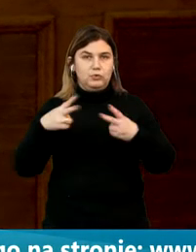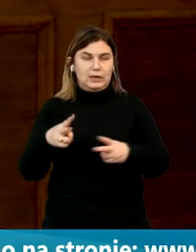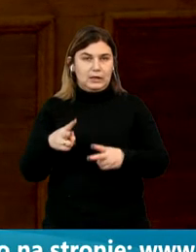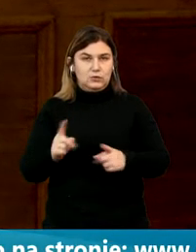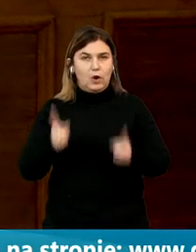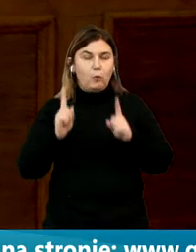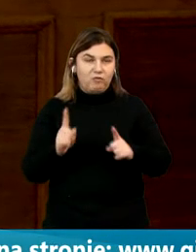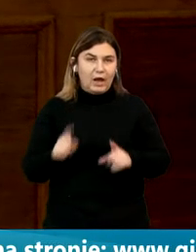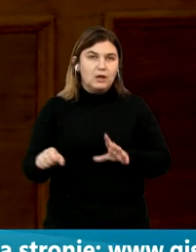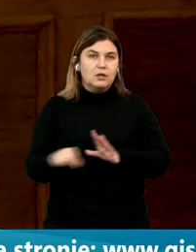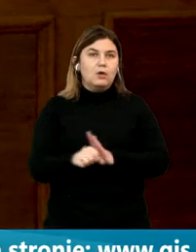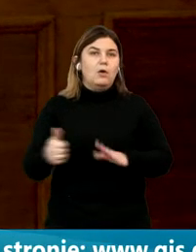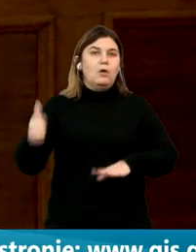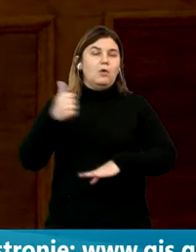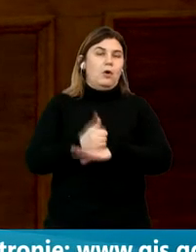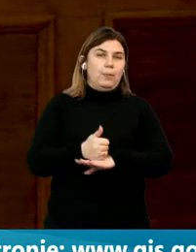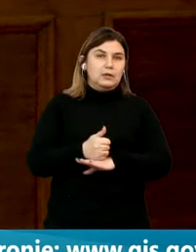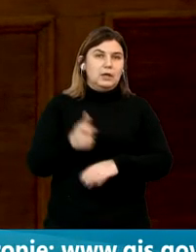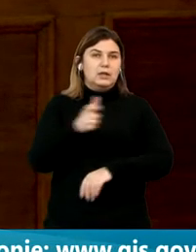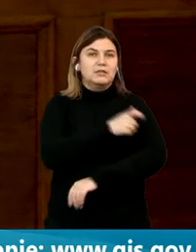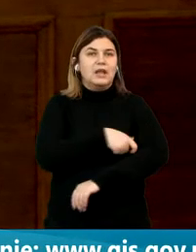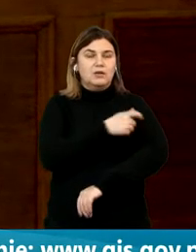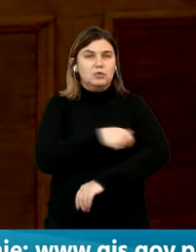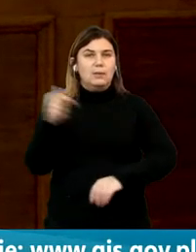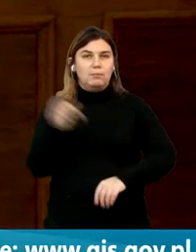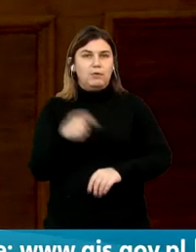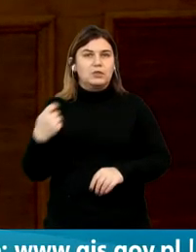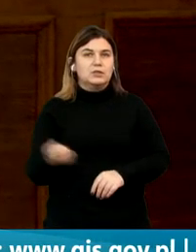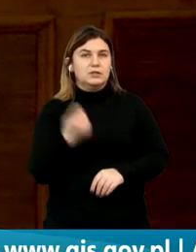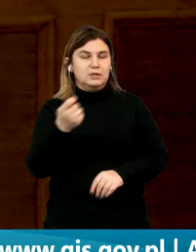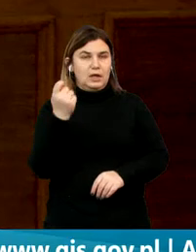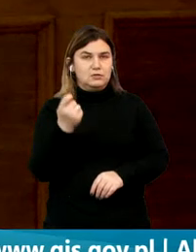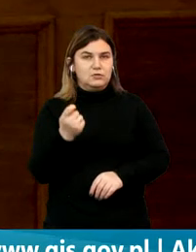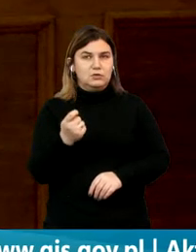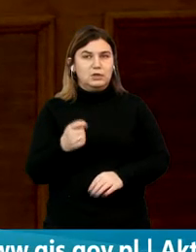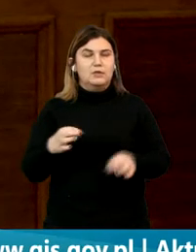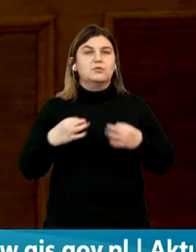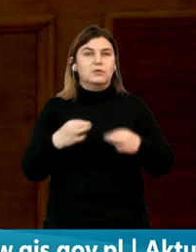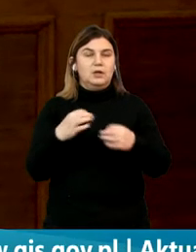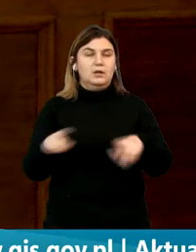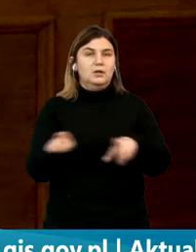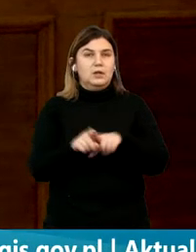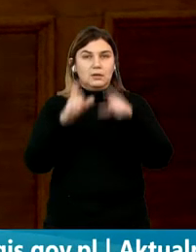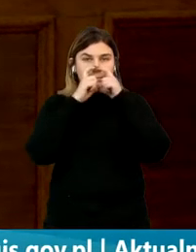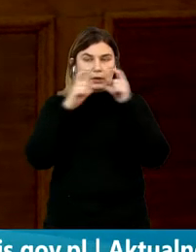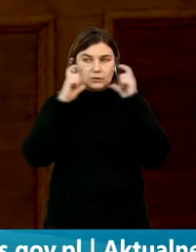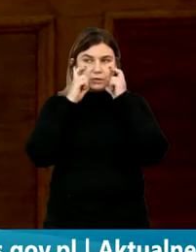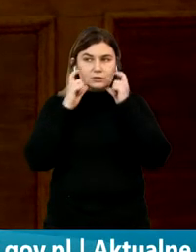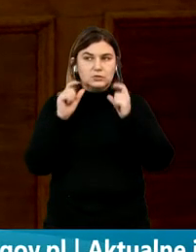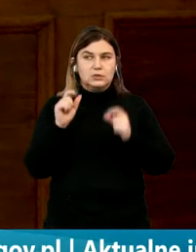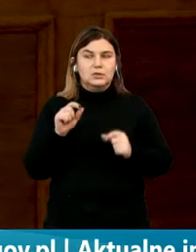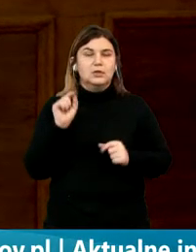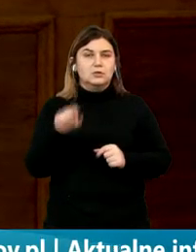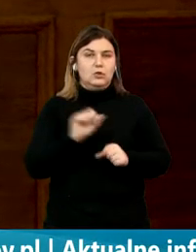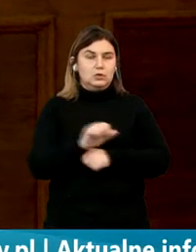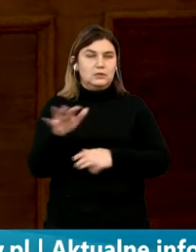sugestię komendantowi. Oczywiście strażnicy powinni się poruszać w samochodzie również w maseczkach, ponieważ to jest